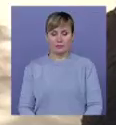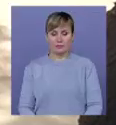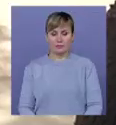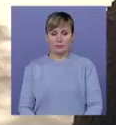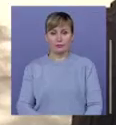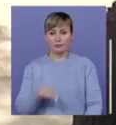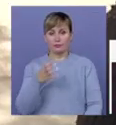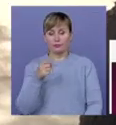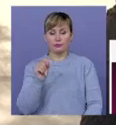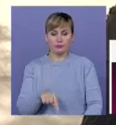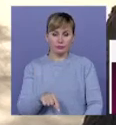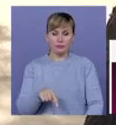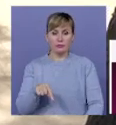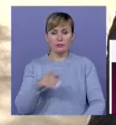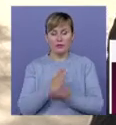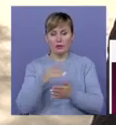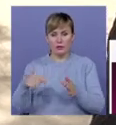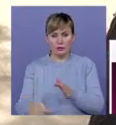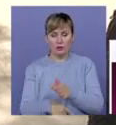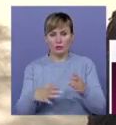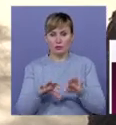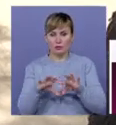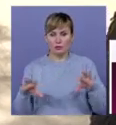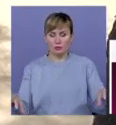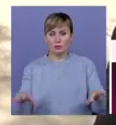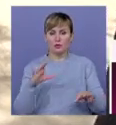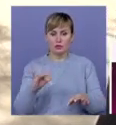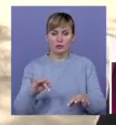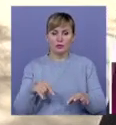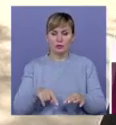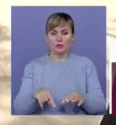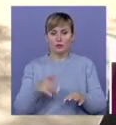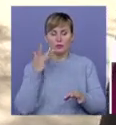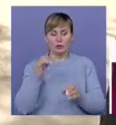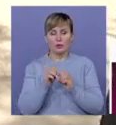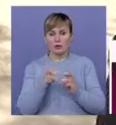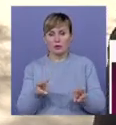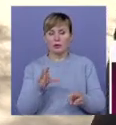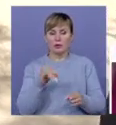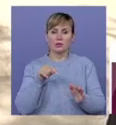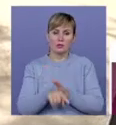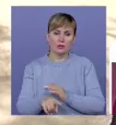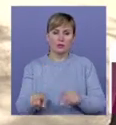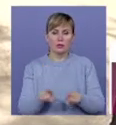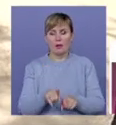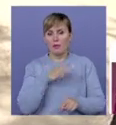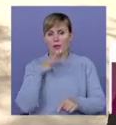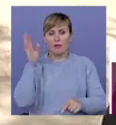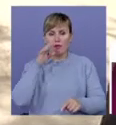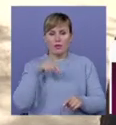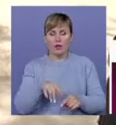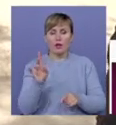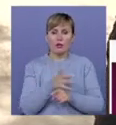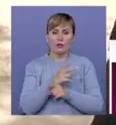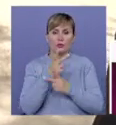Еще здесь вот, видимо, проходит внизу какая-то труба, и она периодически лопается. И вот здесь вот столько воды, а ночью ее